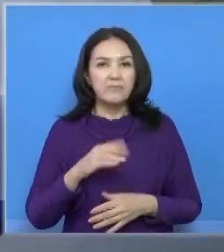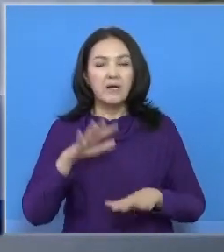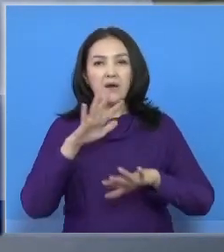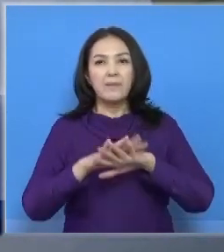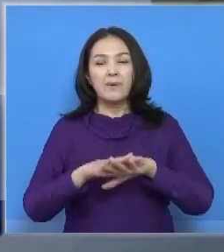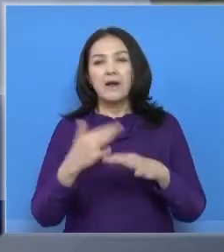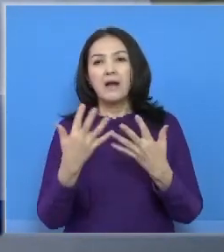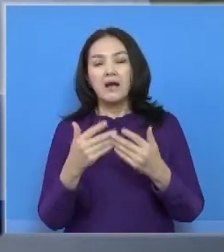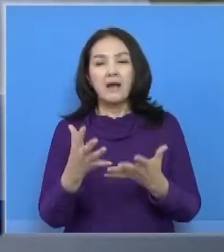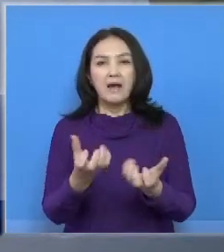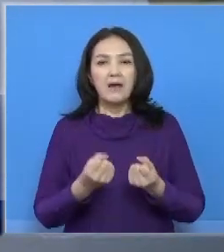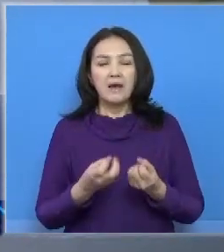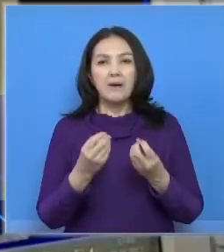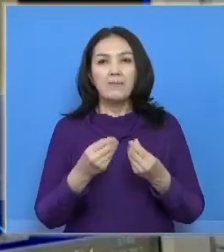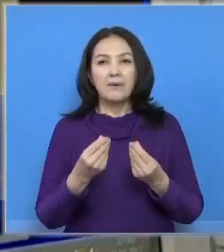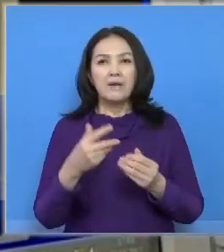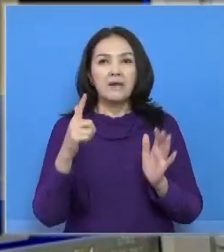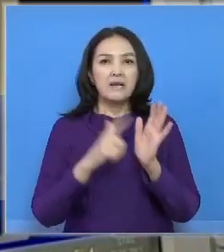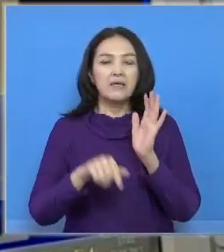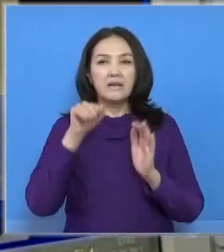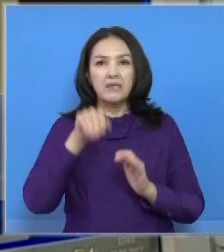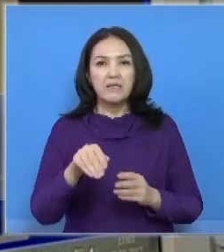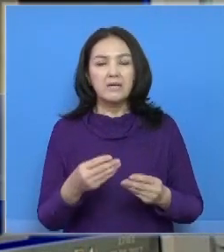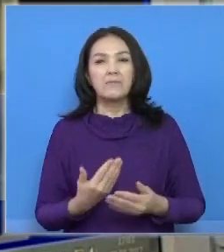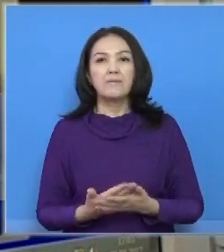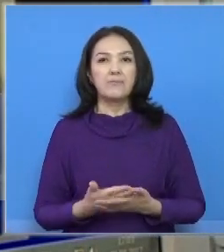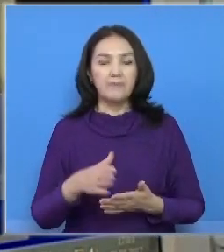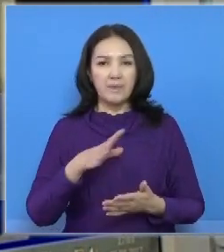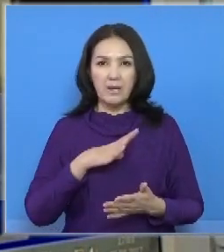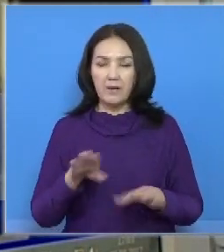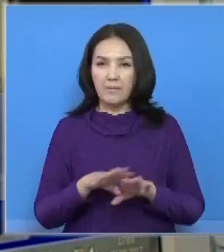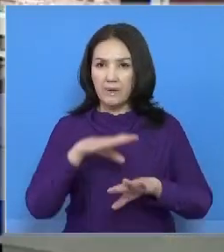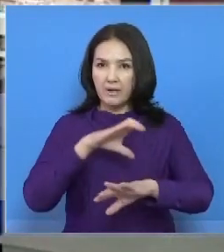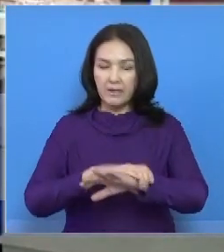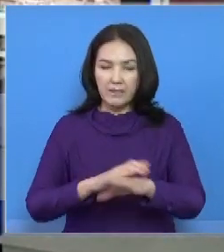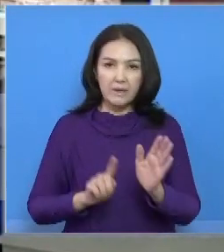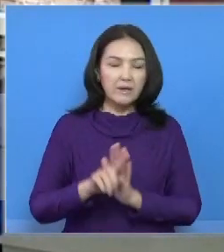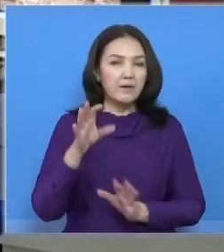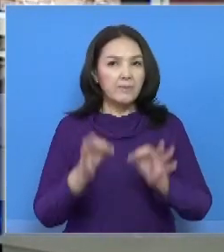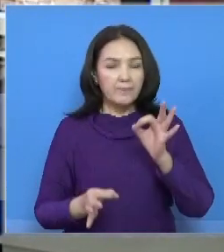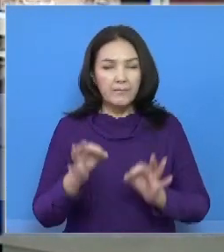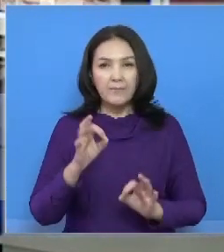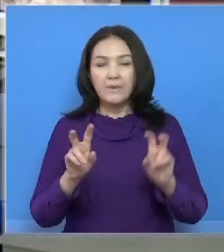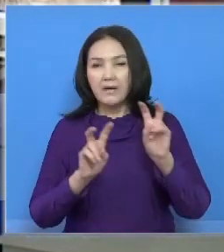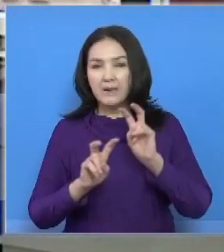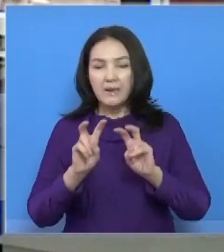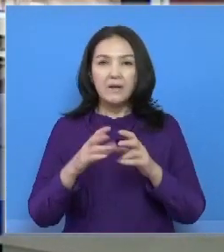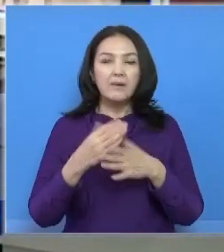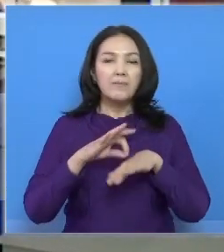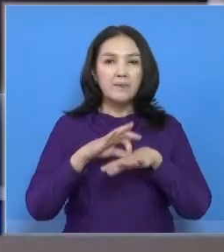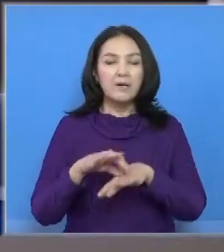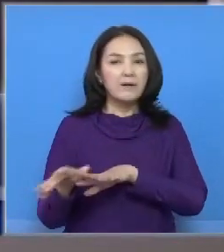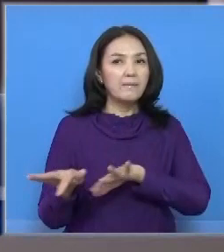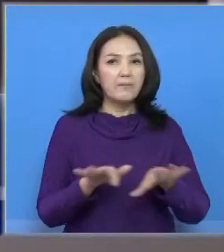банковской карты снял со счёта более 70.000 тенге по данным фактам начаты досудебные расследование проводятся